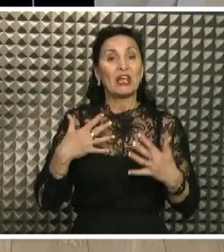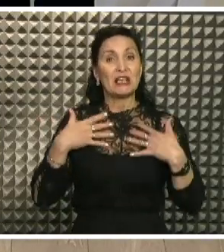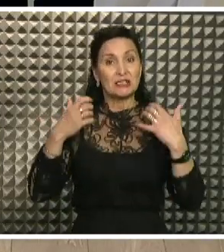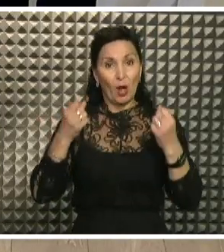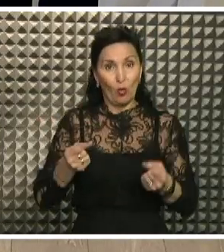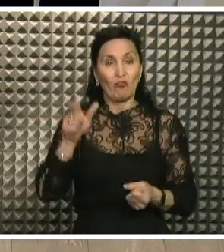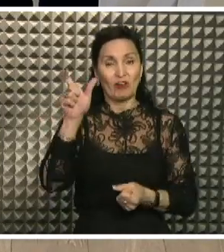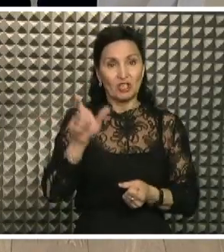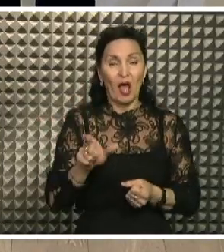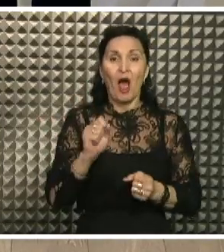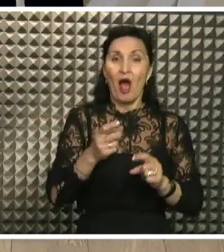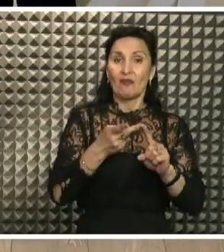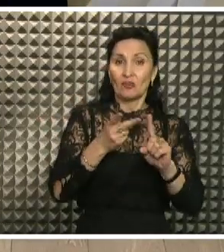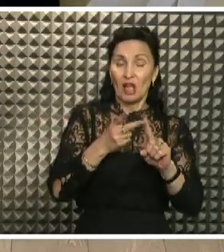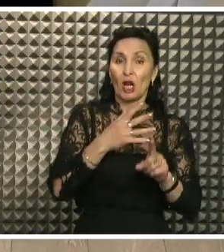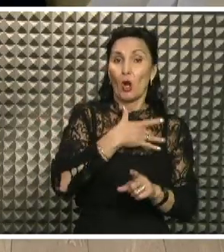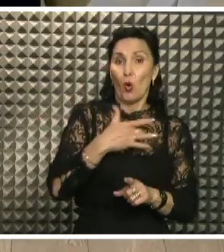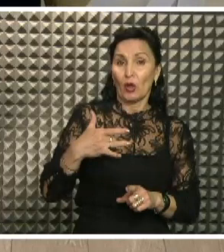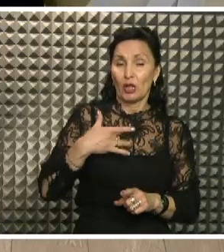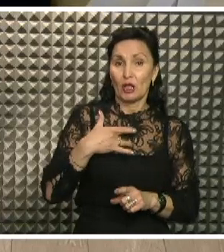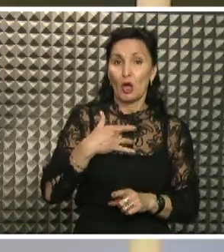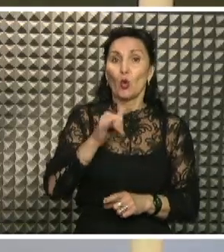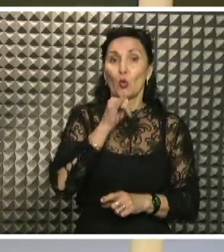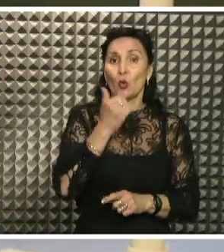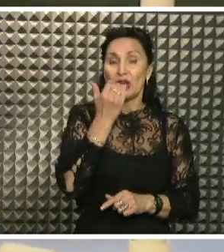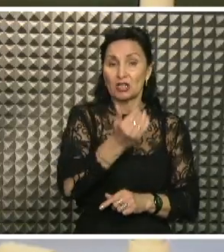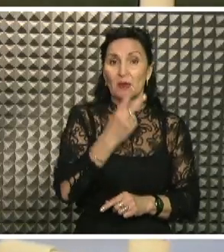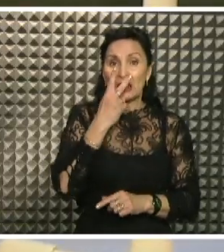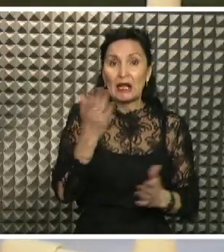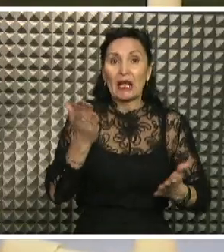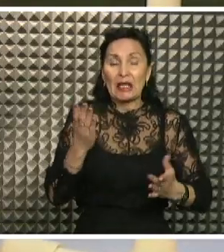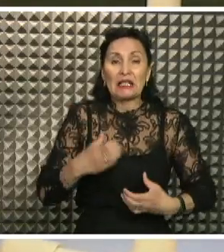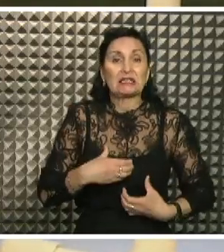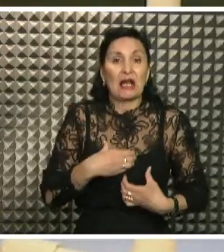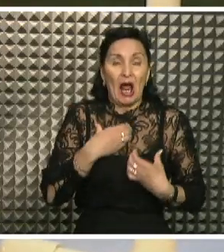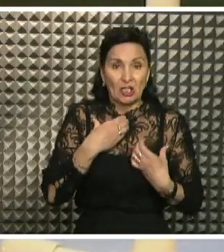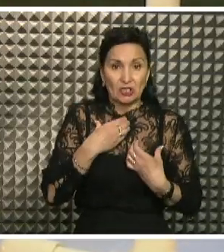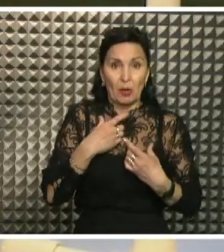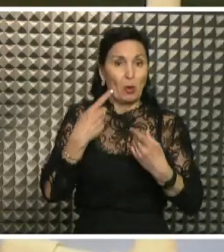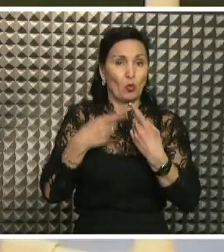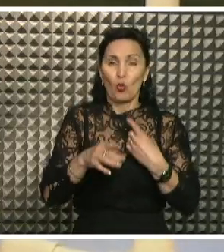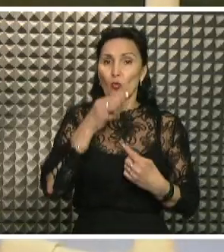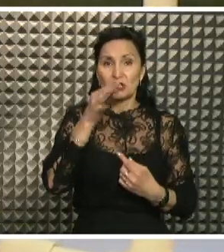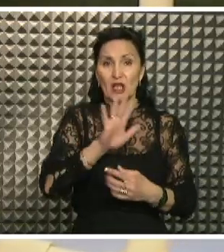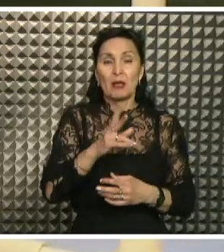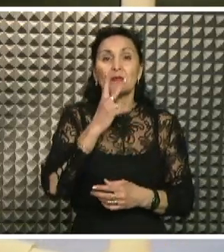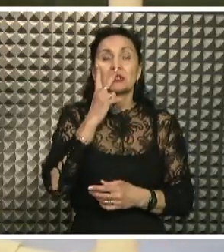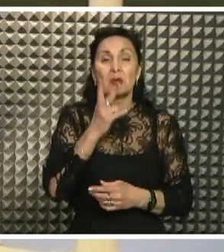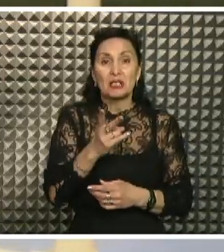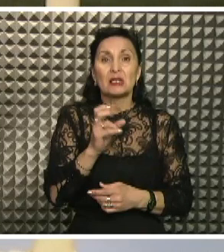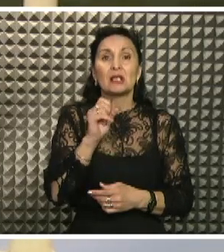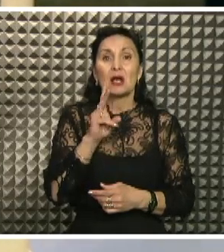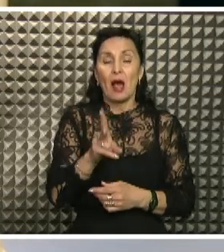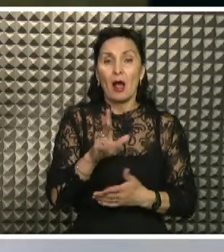здорового человека, да? А это легкие курильщика. Посмотрите, во-первых, какие они страшные, да, по-другому не скажешь. И посмотрите,